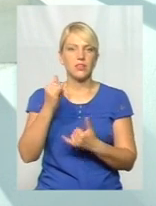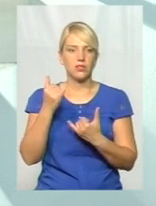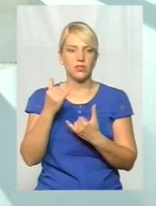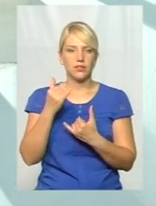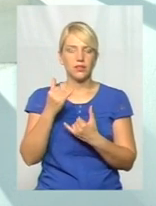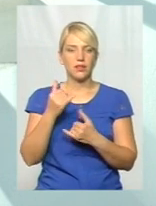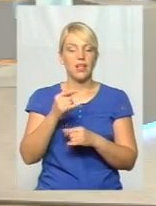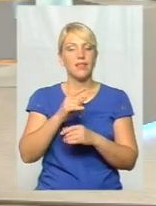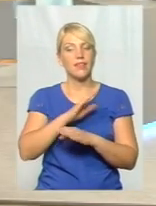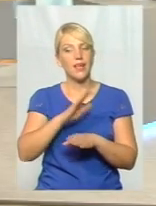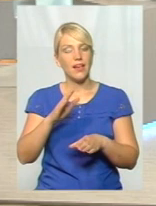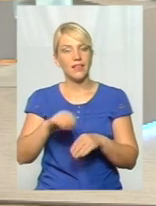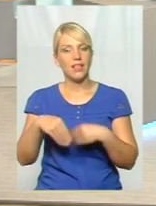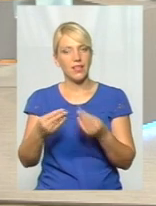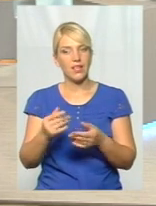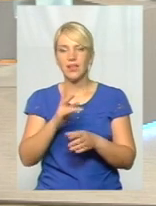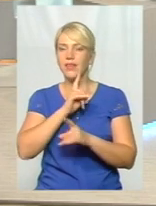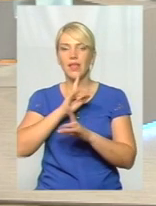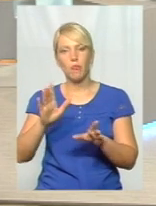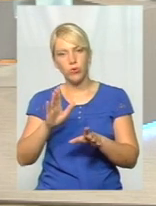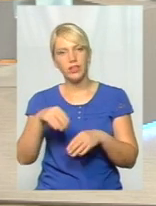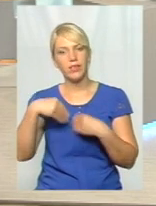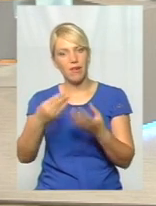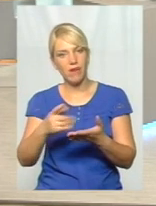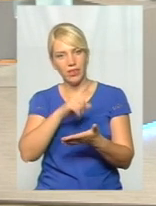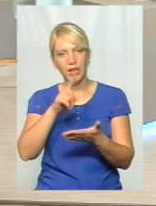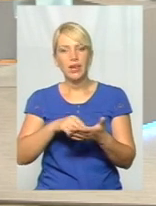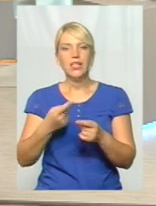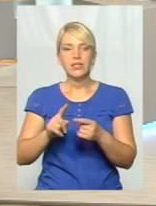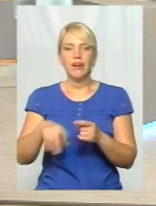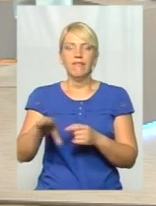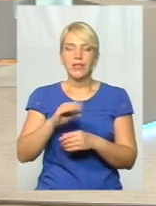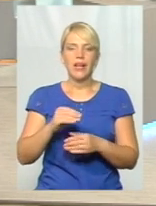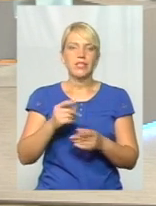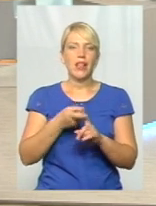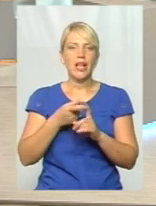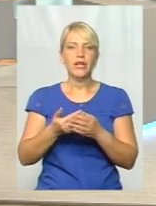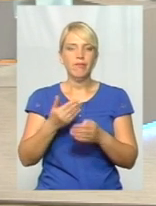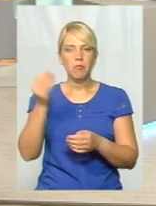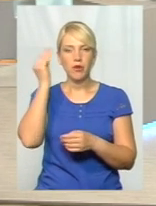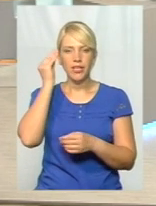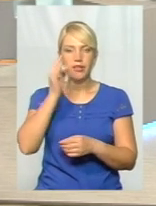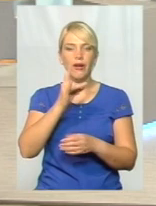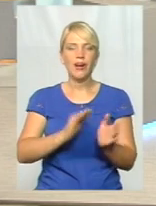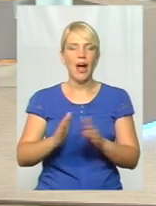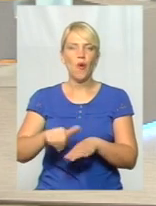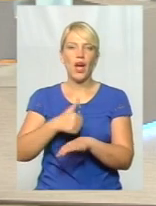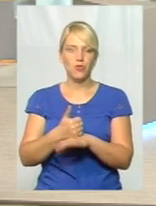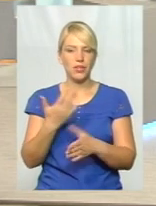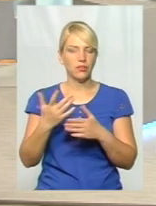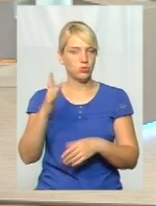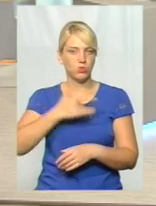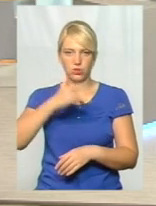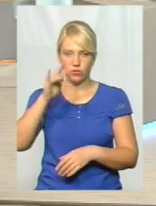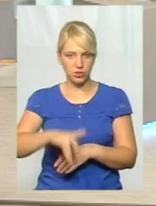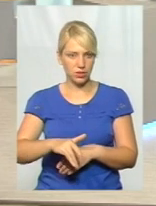вживаєте і не будете вживати? Ну, про осінь, наприклад. Ну, все буде залежати від позиції того самого регулятора. Угу. Якщо регулятор займе жорстку